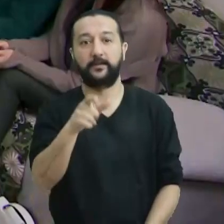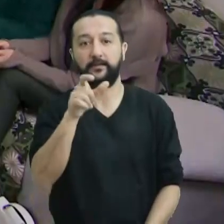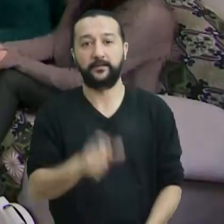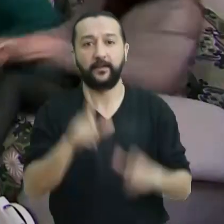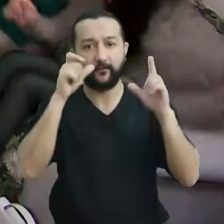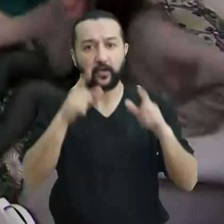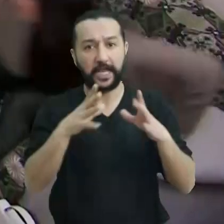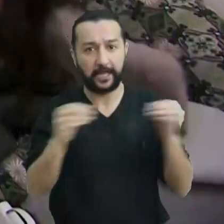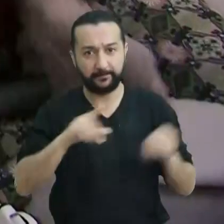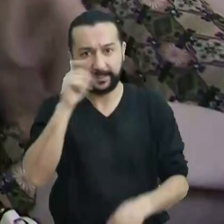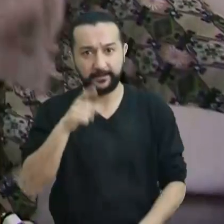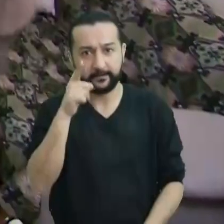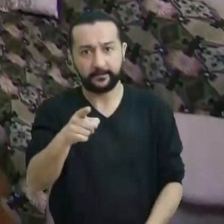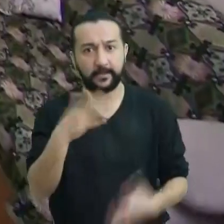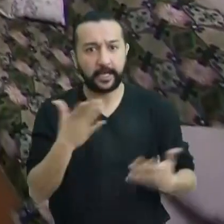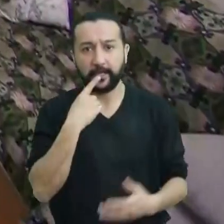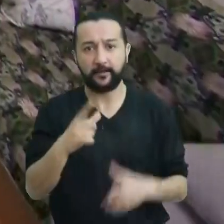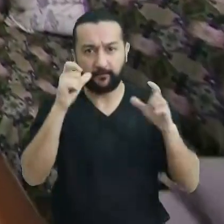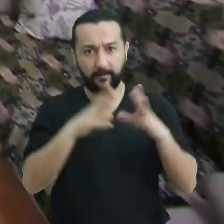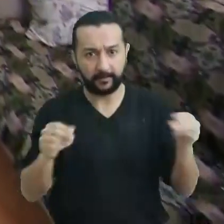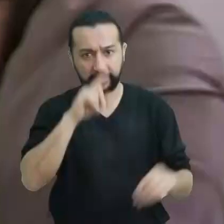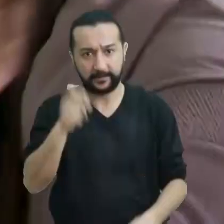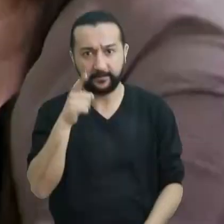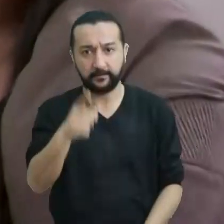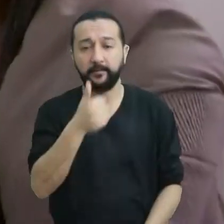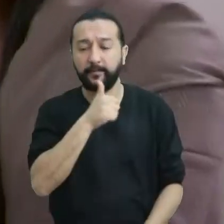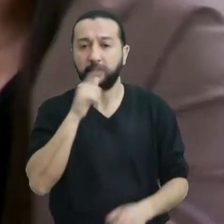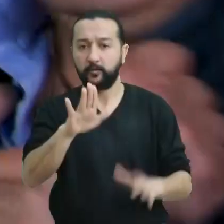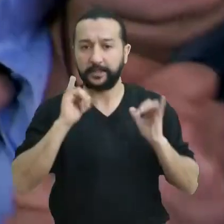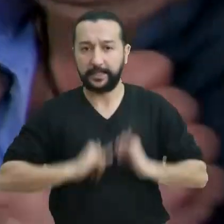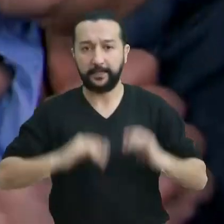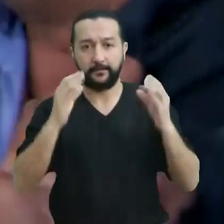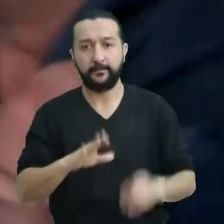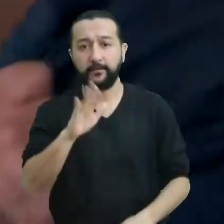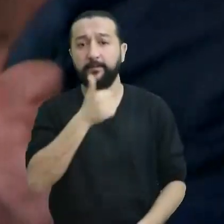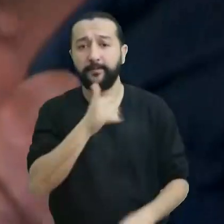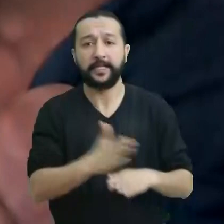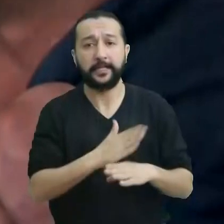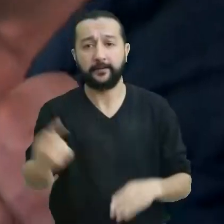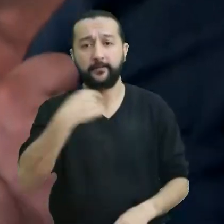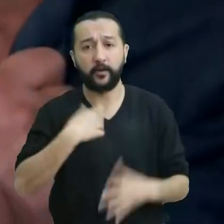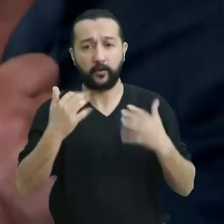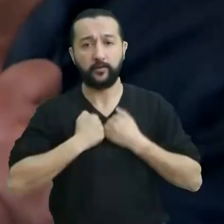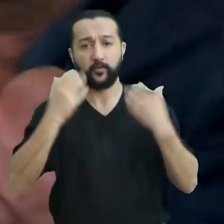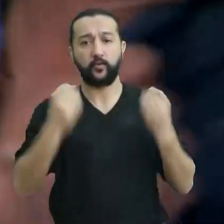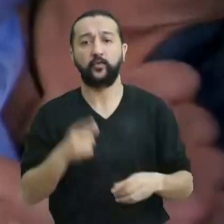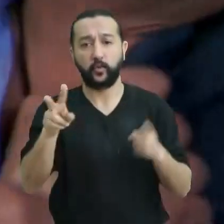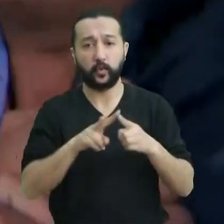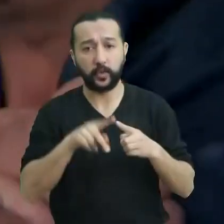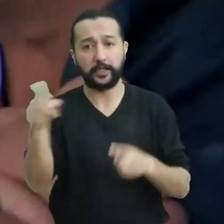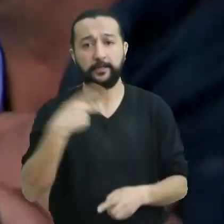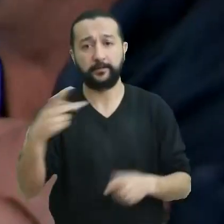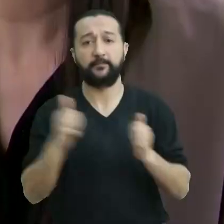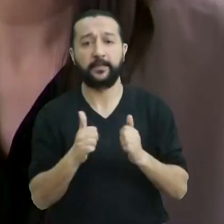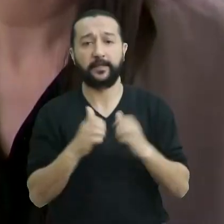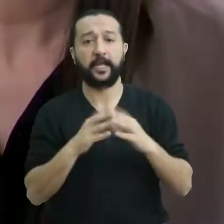Ulan fotoğrafı mı kaybettin lan? He? Fotoğrafı mı kaybettin? Baba sakin ol. Ya baba niye sadece benim yakama yapışıyorsun? Nurhan'la